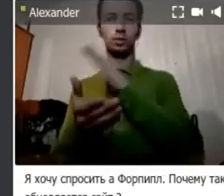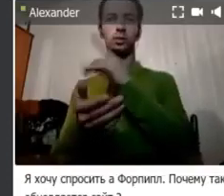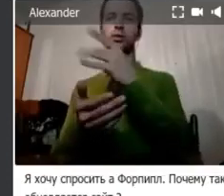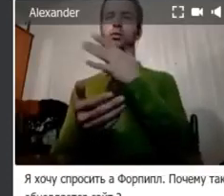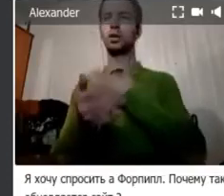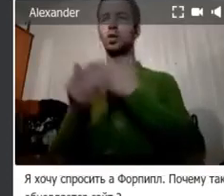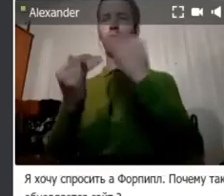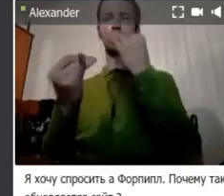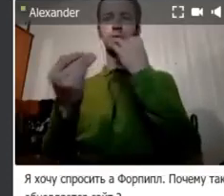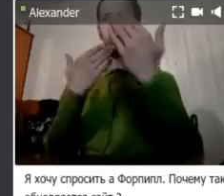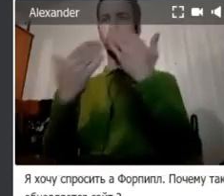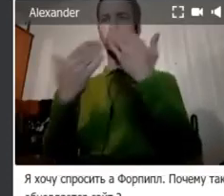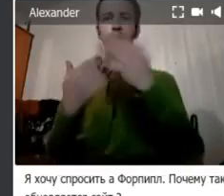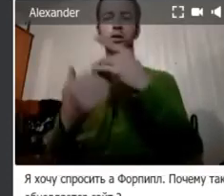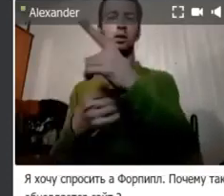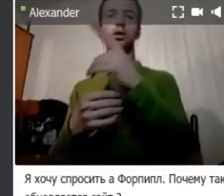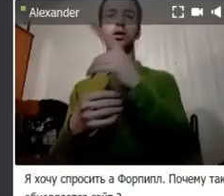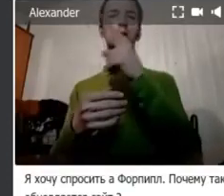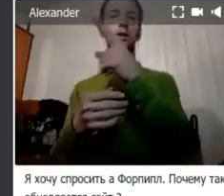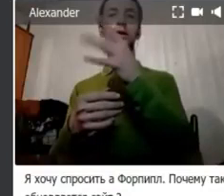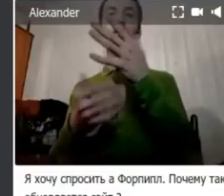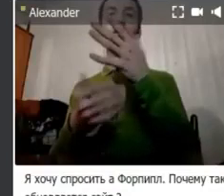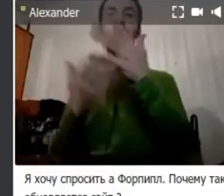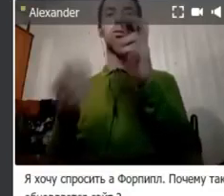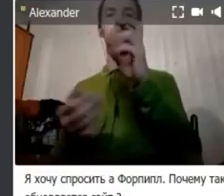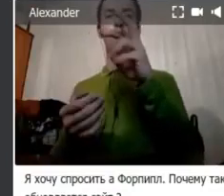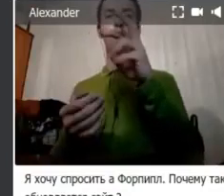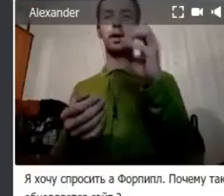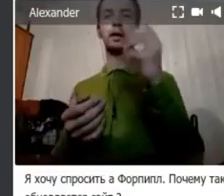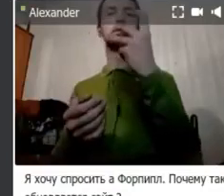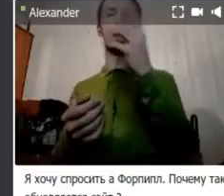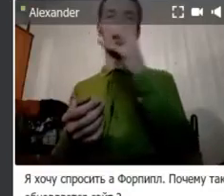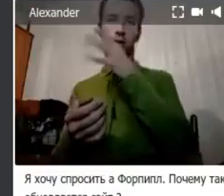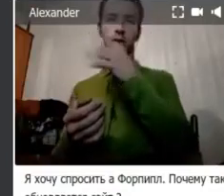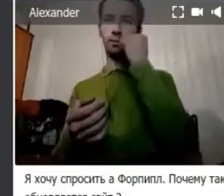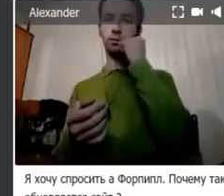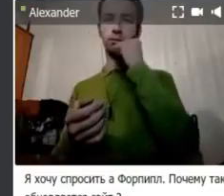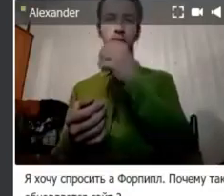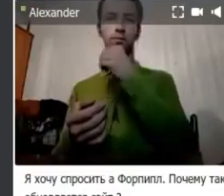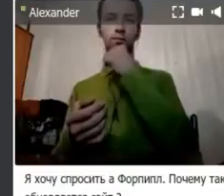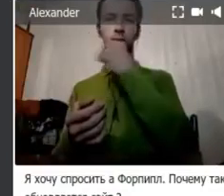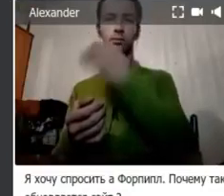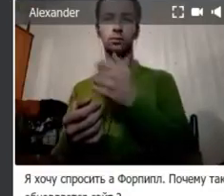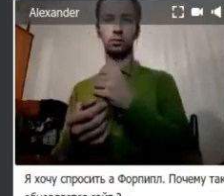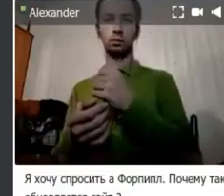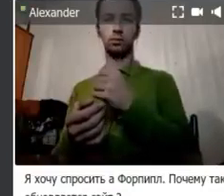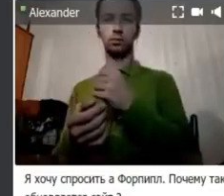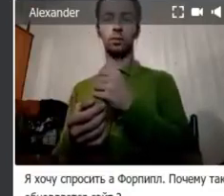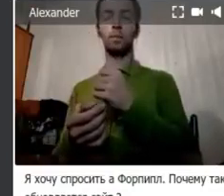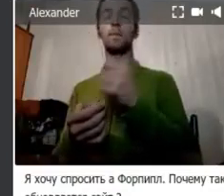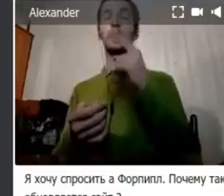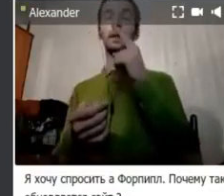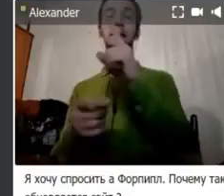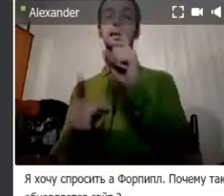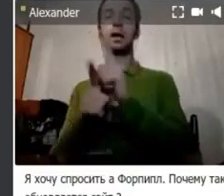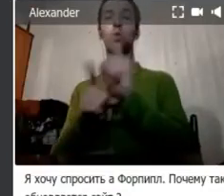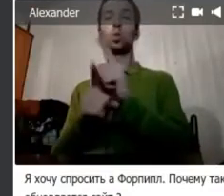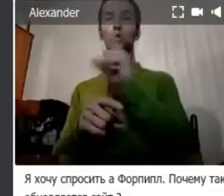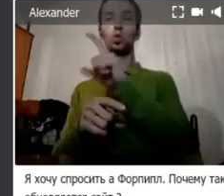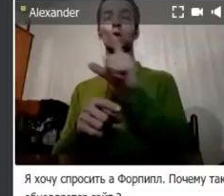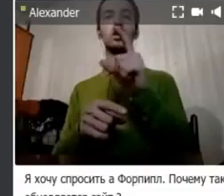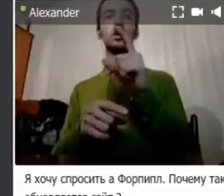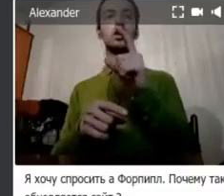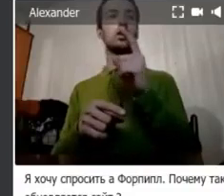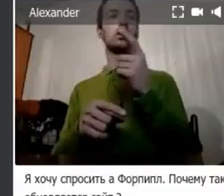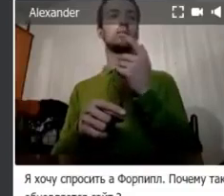нигде в мире нет, а у нас есть. У нас есть и молодежь, и есть те, которые уже в очень солидном возрасте.